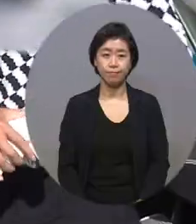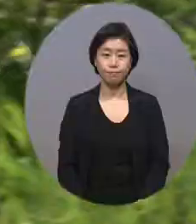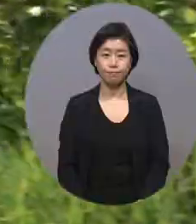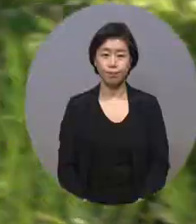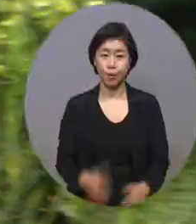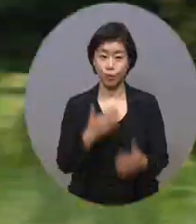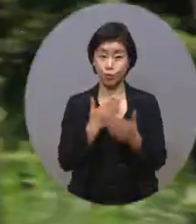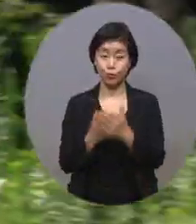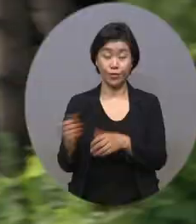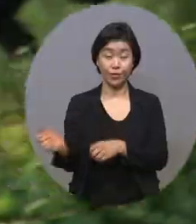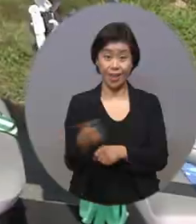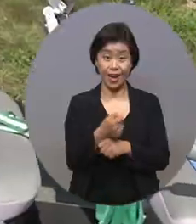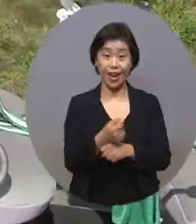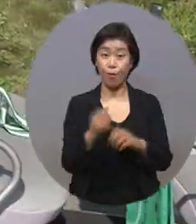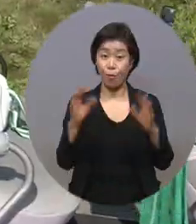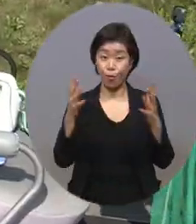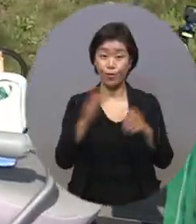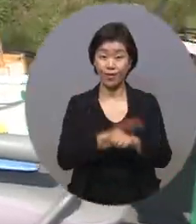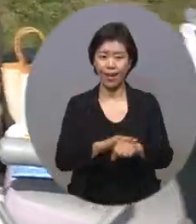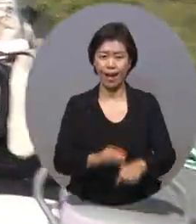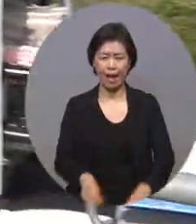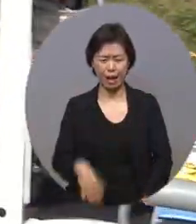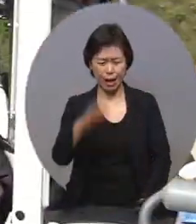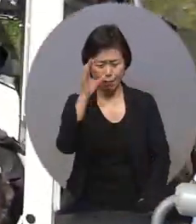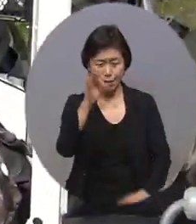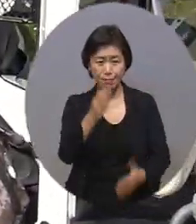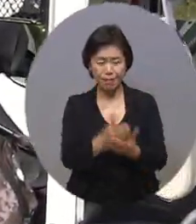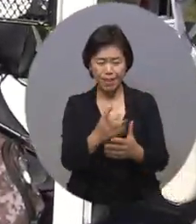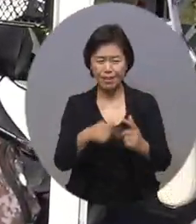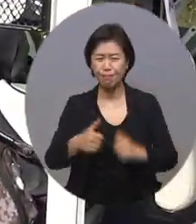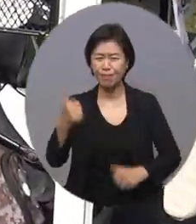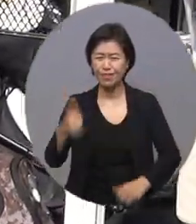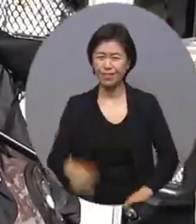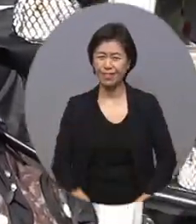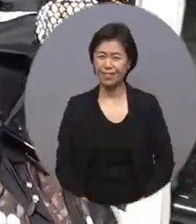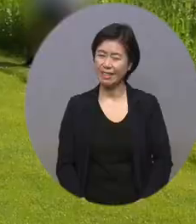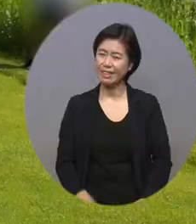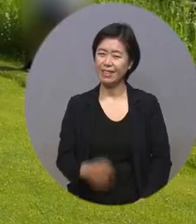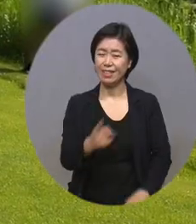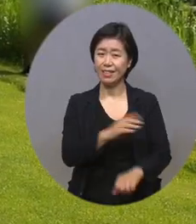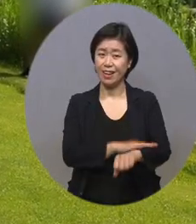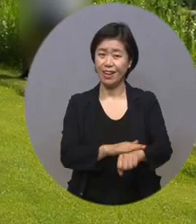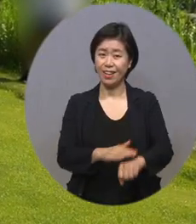굿샷! 아, 안 봤어야 됐네, 날아가는 거. 아.